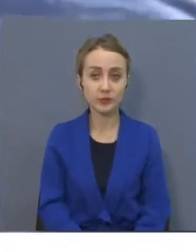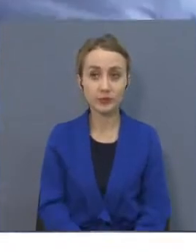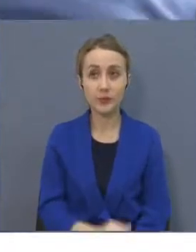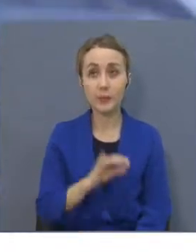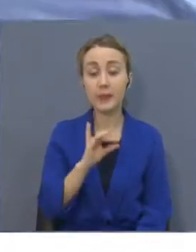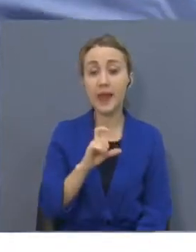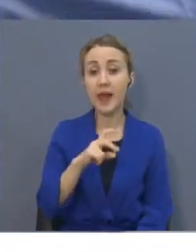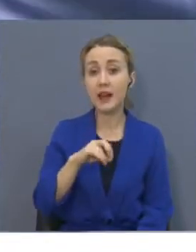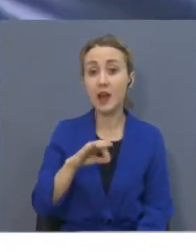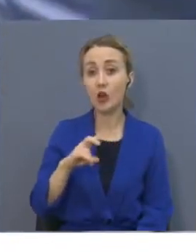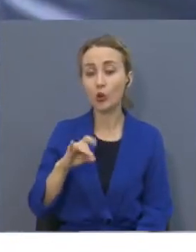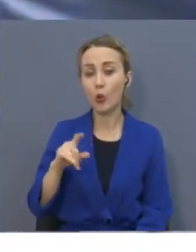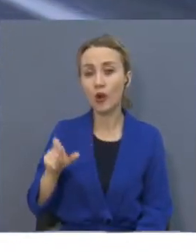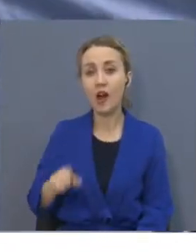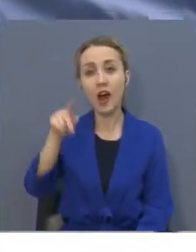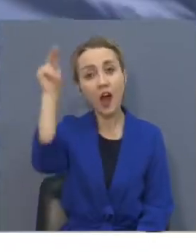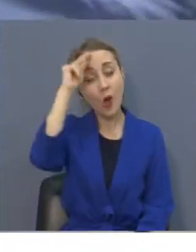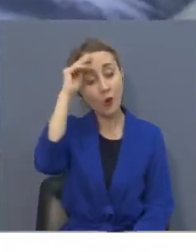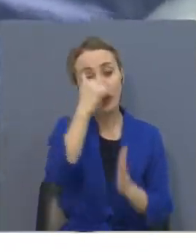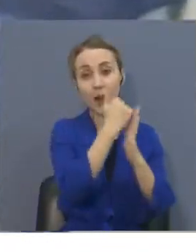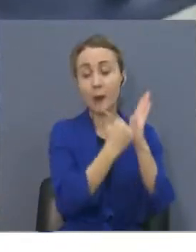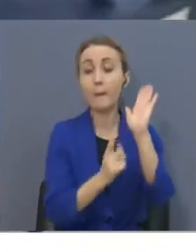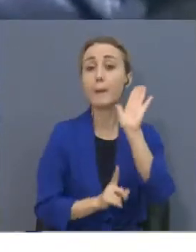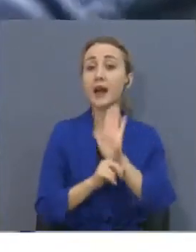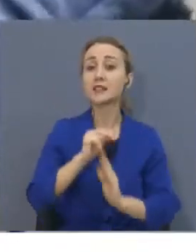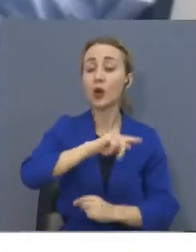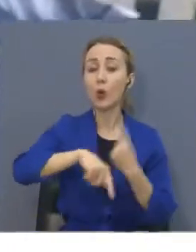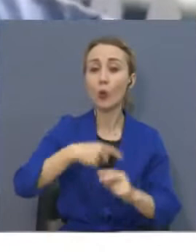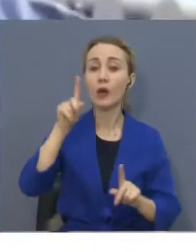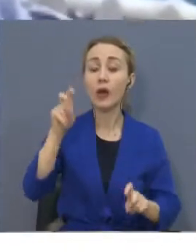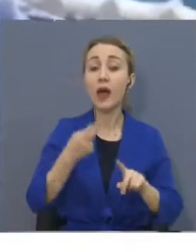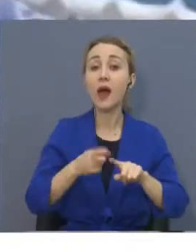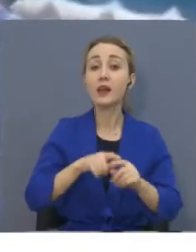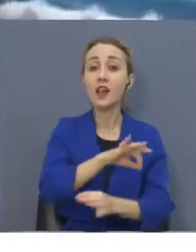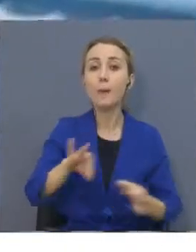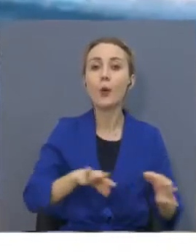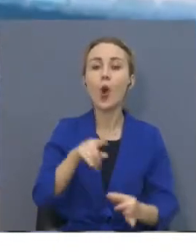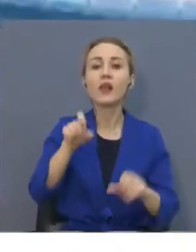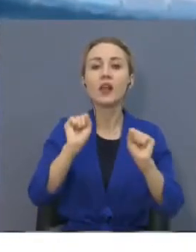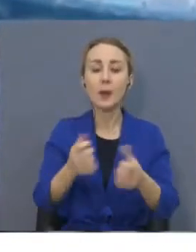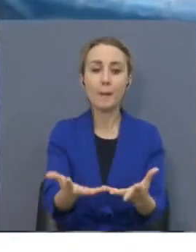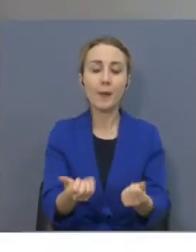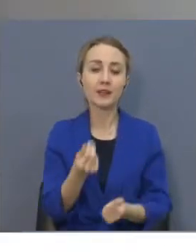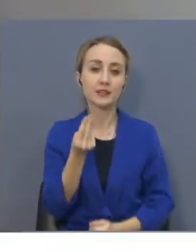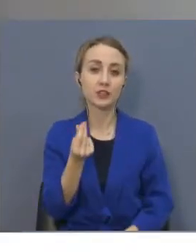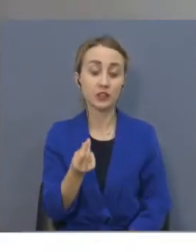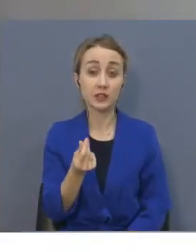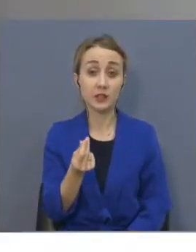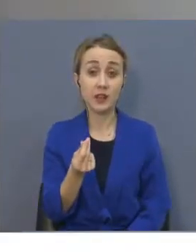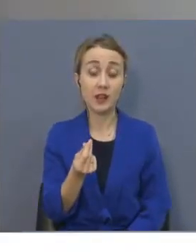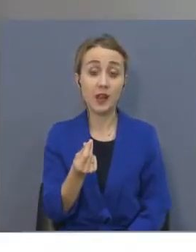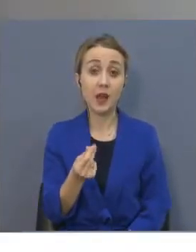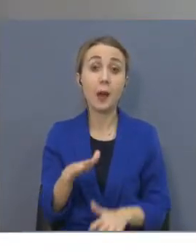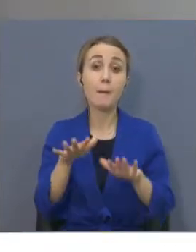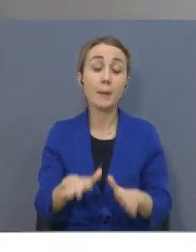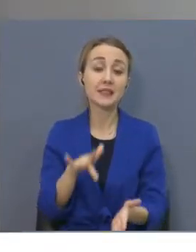Элеонора Михайлющина – одна из тех, кто выучился по программе «Бастау Бизнес». В рамках этого проекта она смогла получить грант. Содействие оказал и